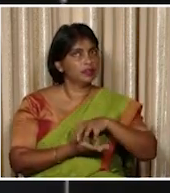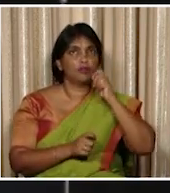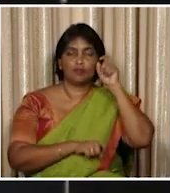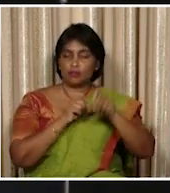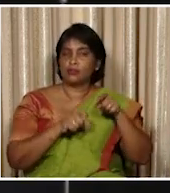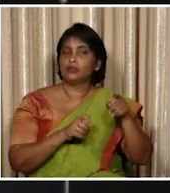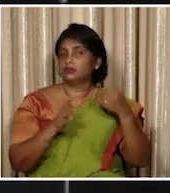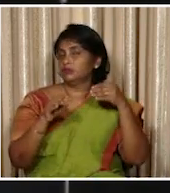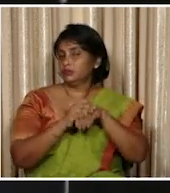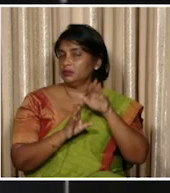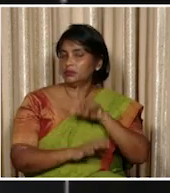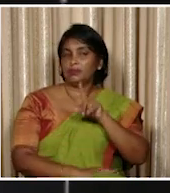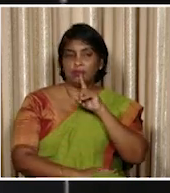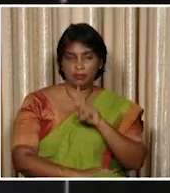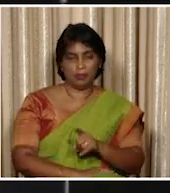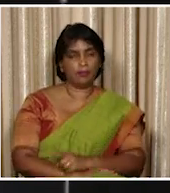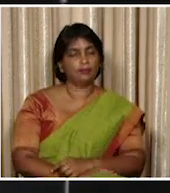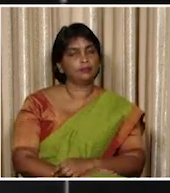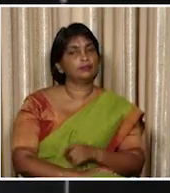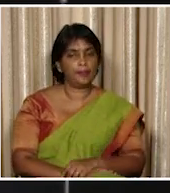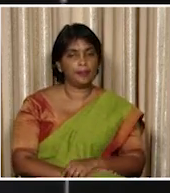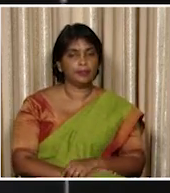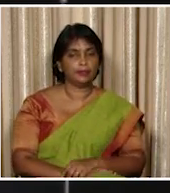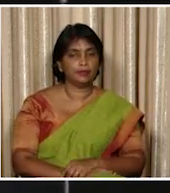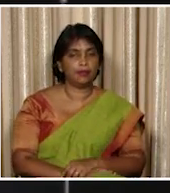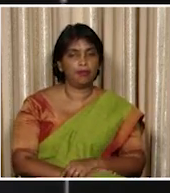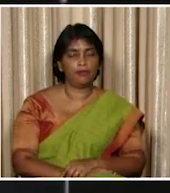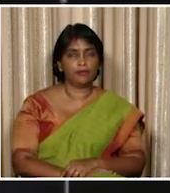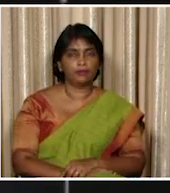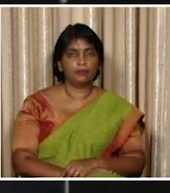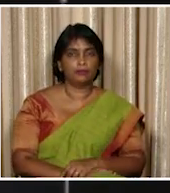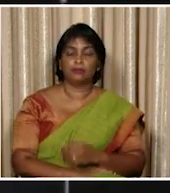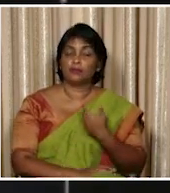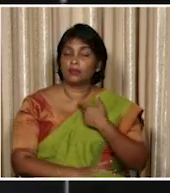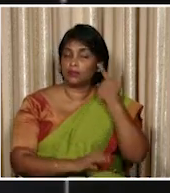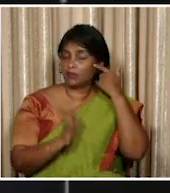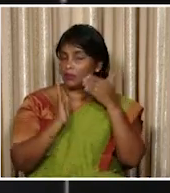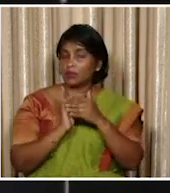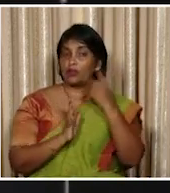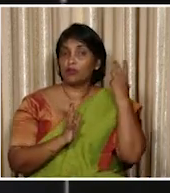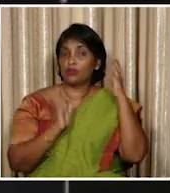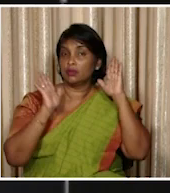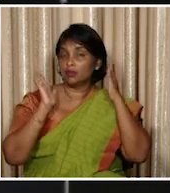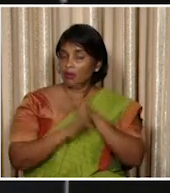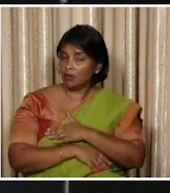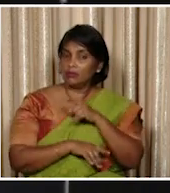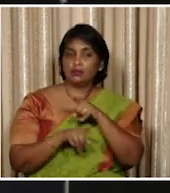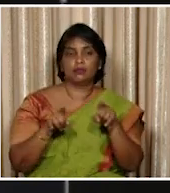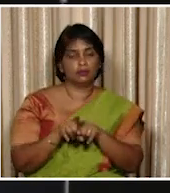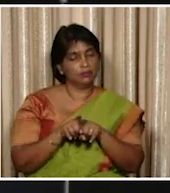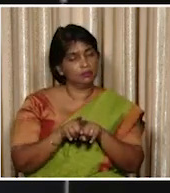ජනතාව ඉන්නවයි කියන එක කියමින් එතුමාට අපි අදහන ඉස්ලාම්